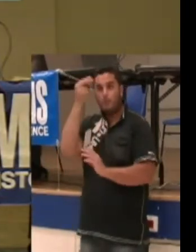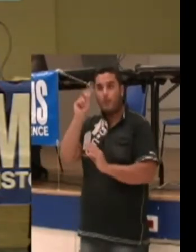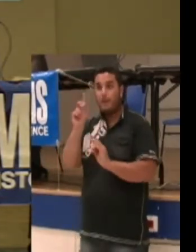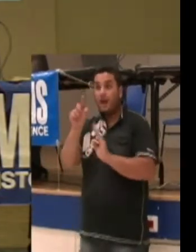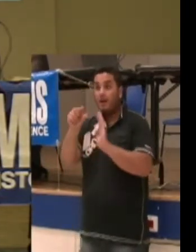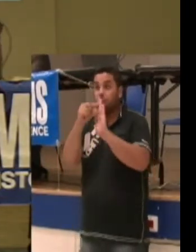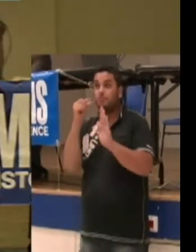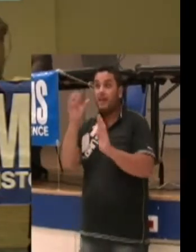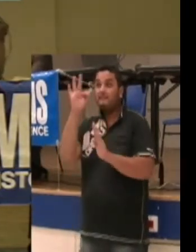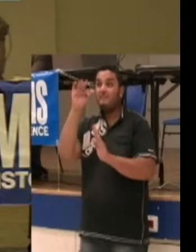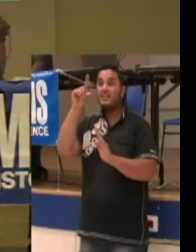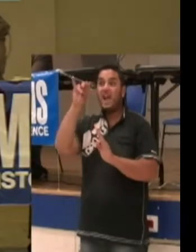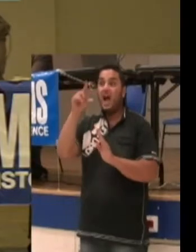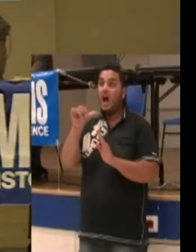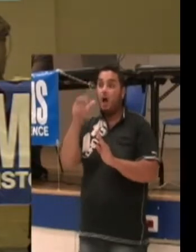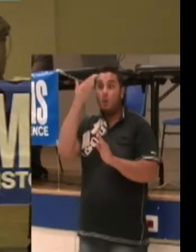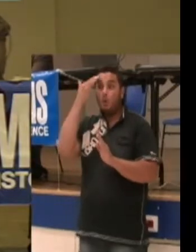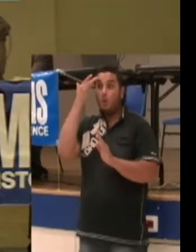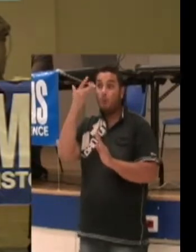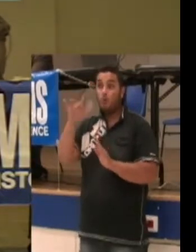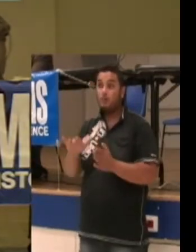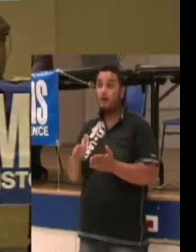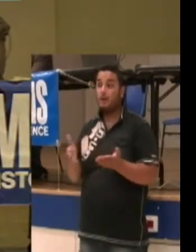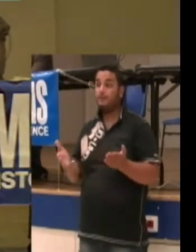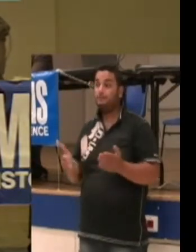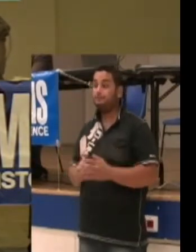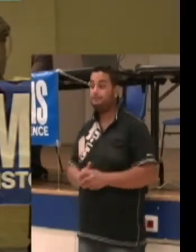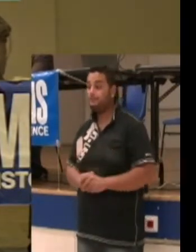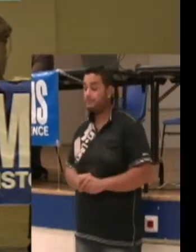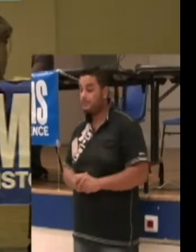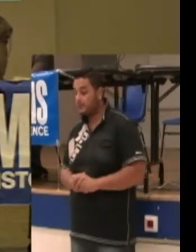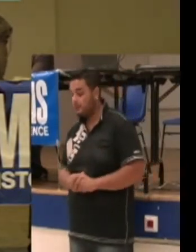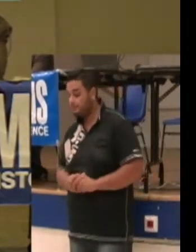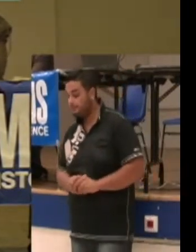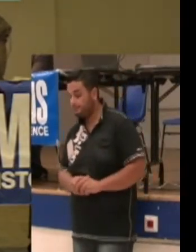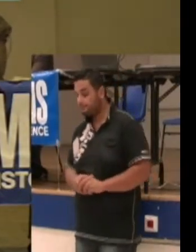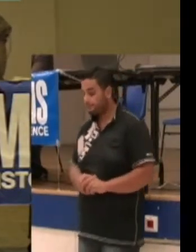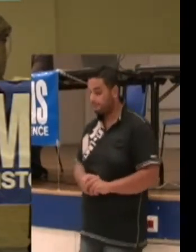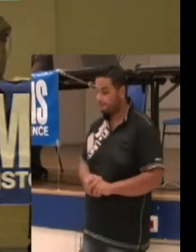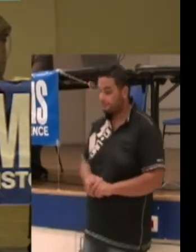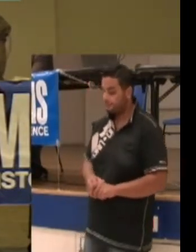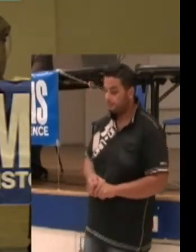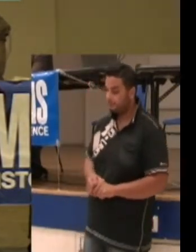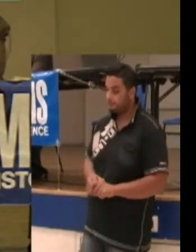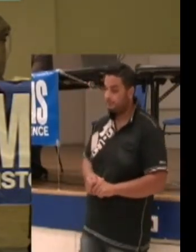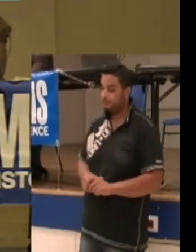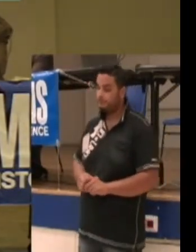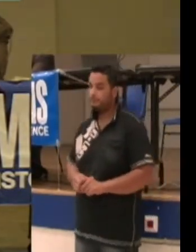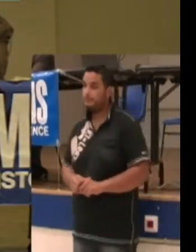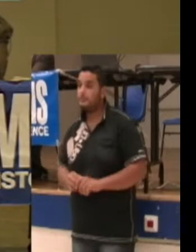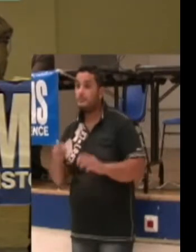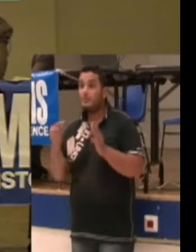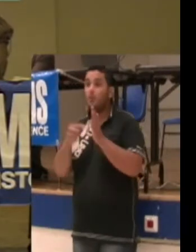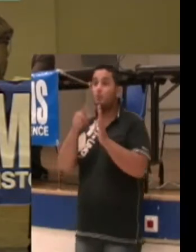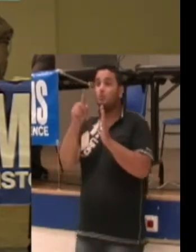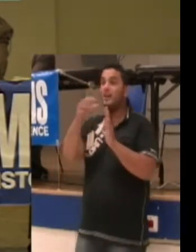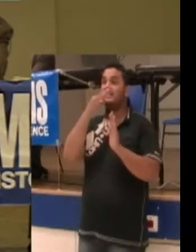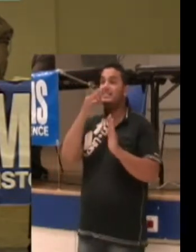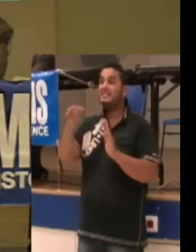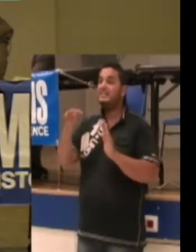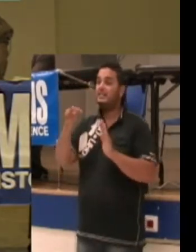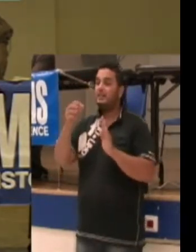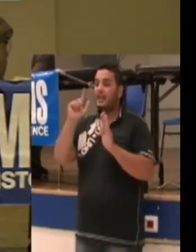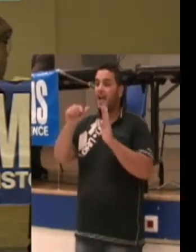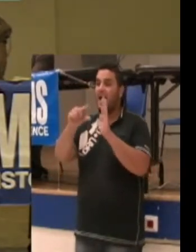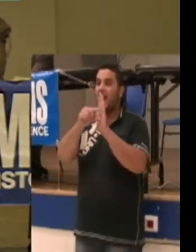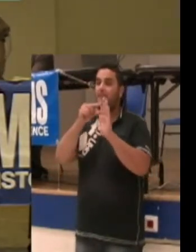Ibn Qayyim, il vous dit, quand vous dites « Iyaka na'budu wa iyaka nasta'in », tu es en train de marcher et de cheminer vers Allah. Et quand tu marches, tu fais un